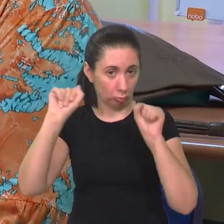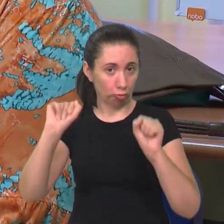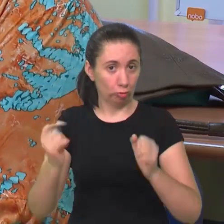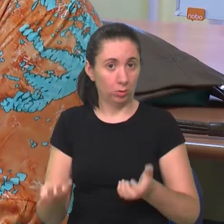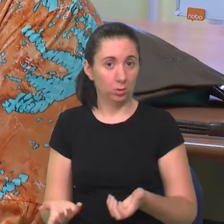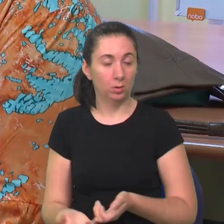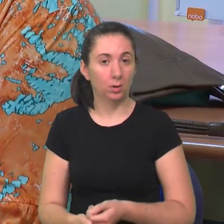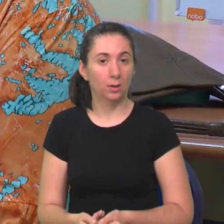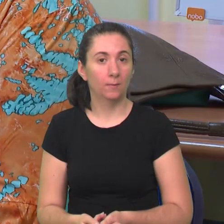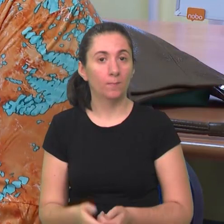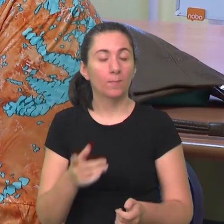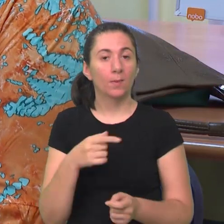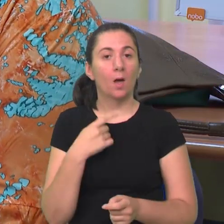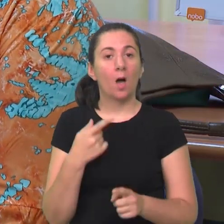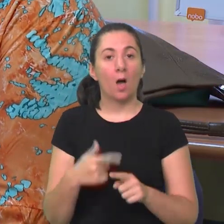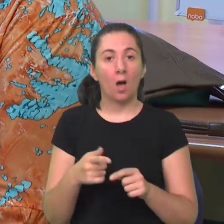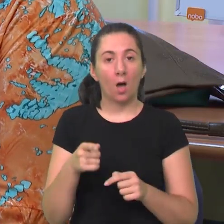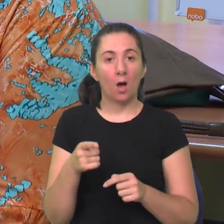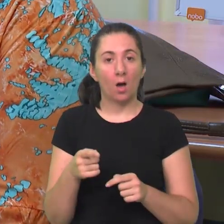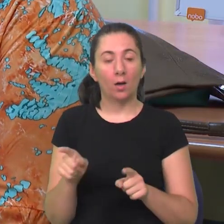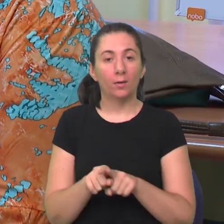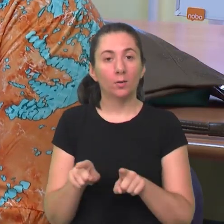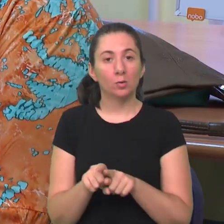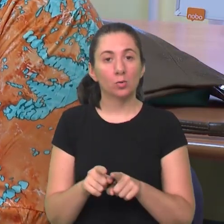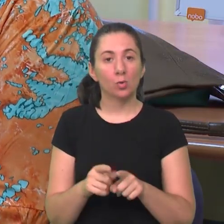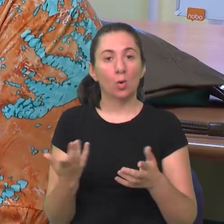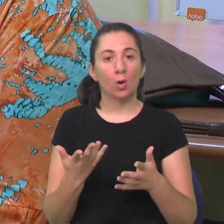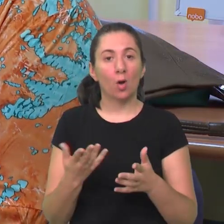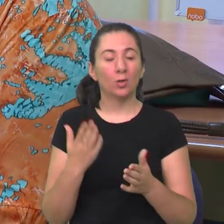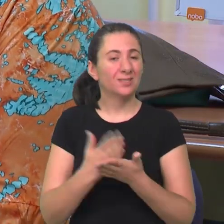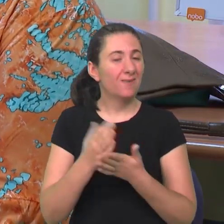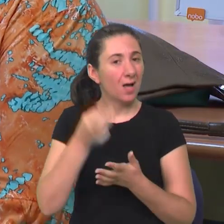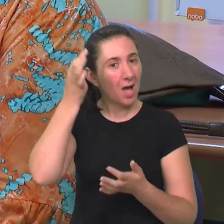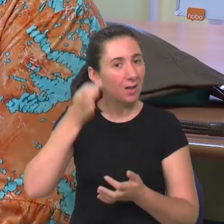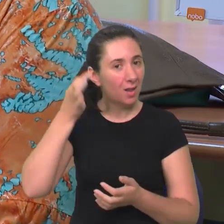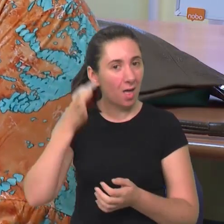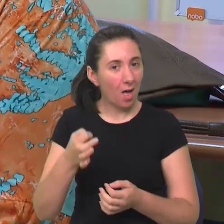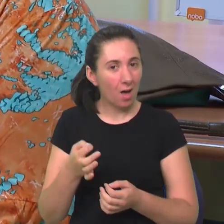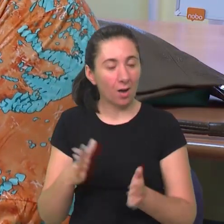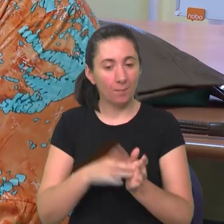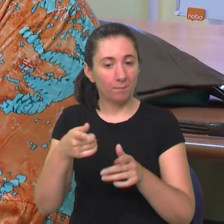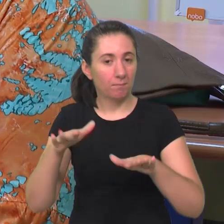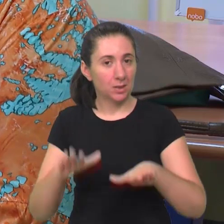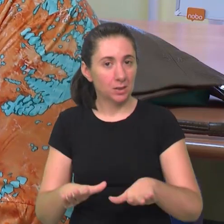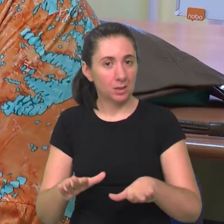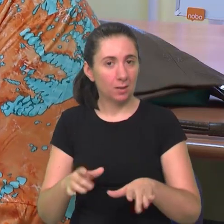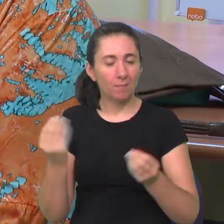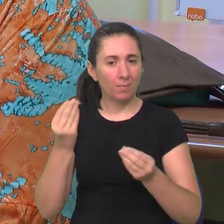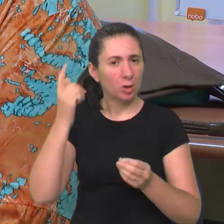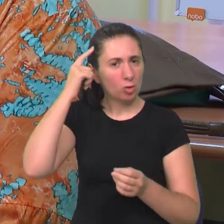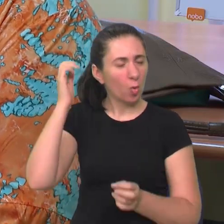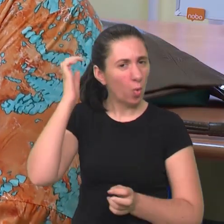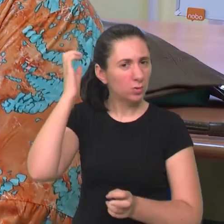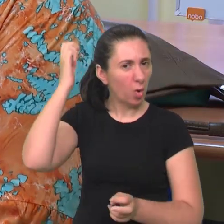štiti, ali je receptor za taktilne podražaje, kao i svaka dlaka. I kad vi sjedite pa vam hoda nešto